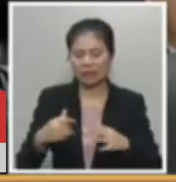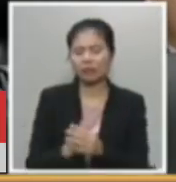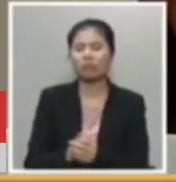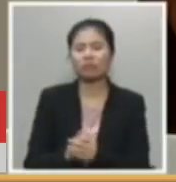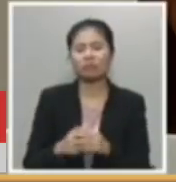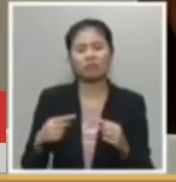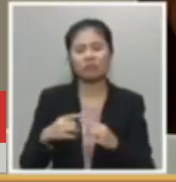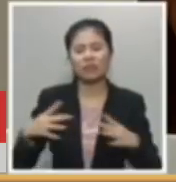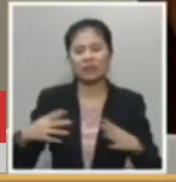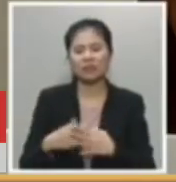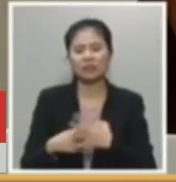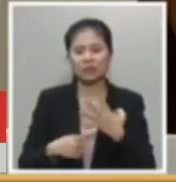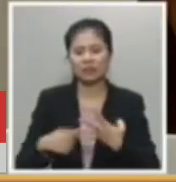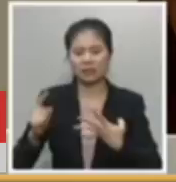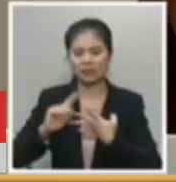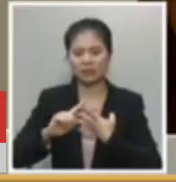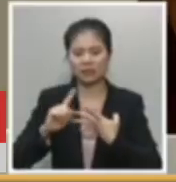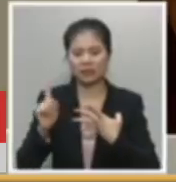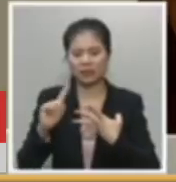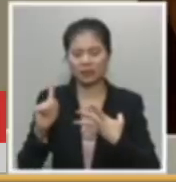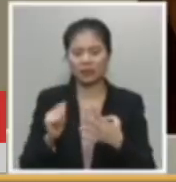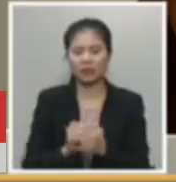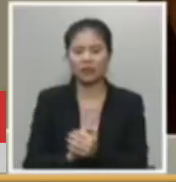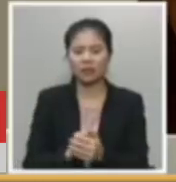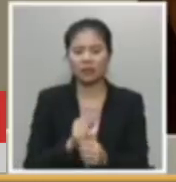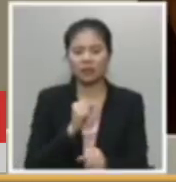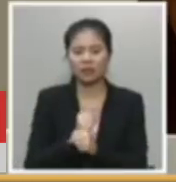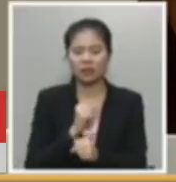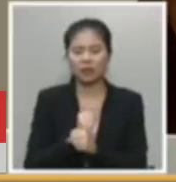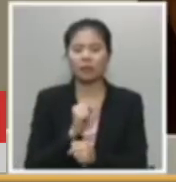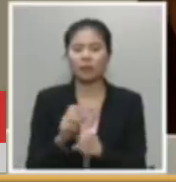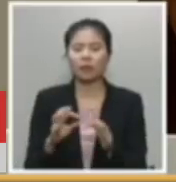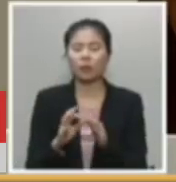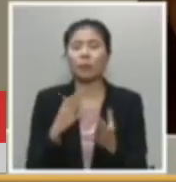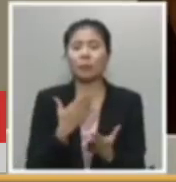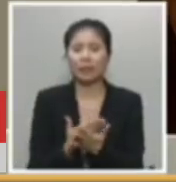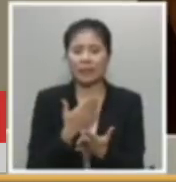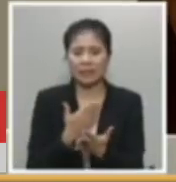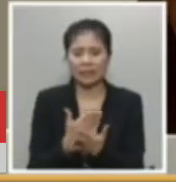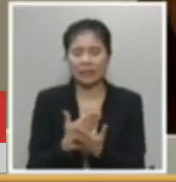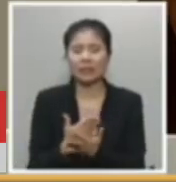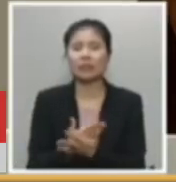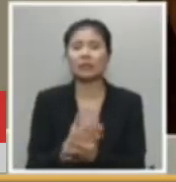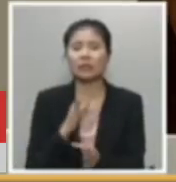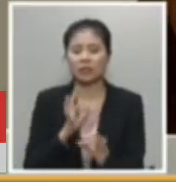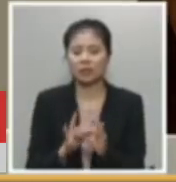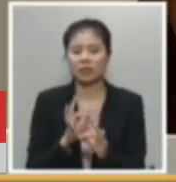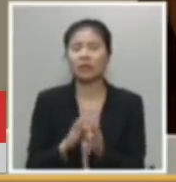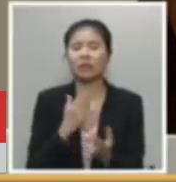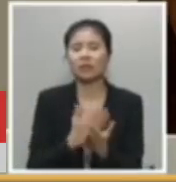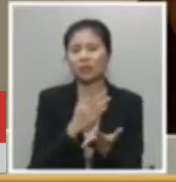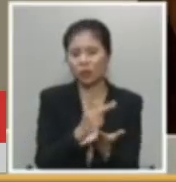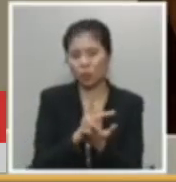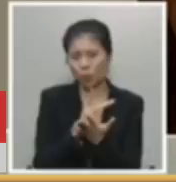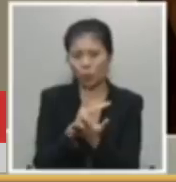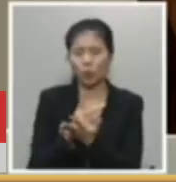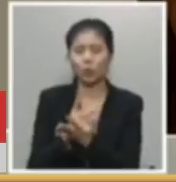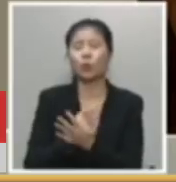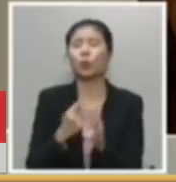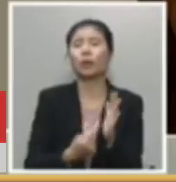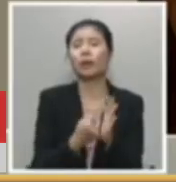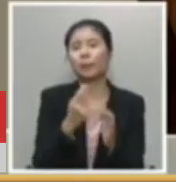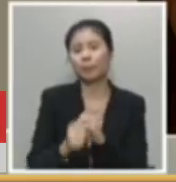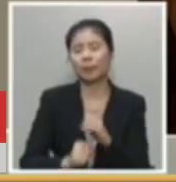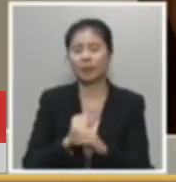นะครับ1เนี่ยไม่มีวินัยทางด้านการเงินการคลังท่านนายกคนนี้กู้แหลกเลยนะครับตั้งแต่ปี57มา